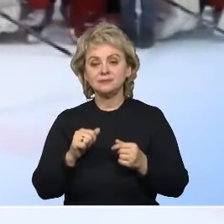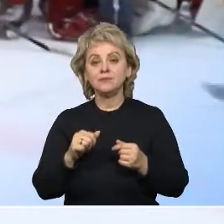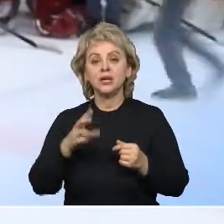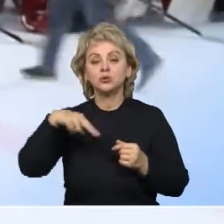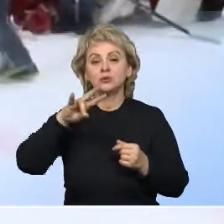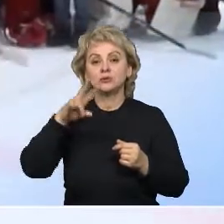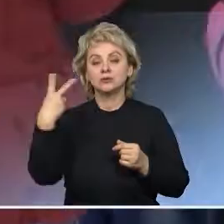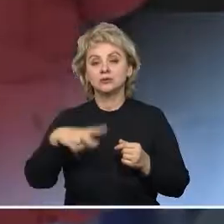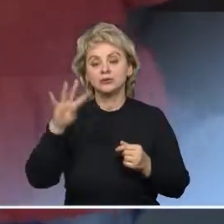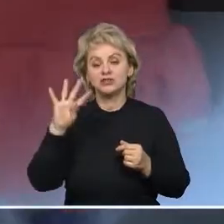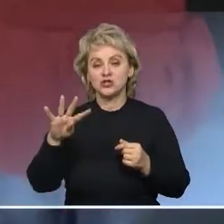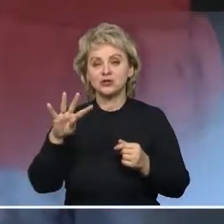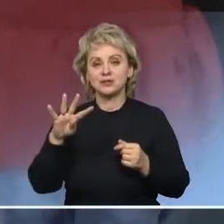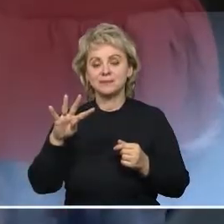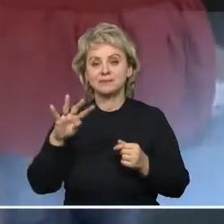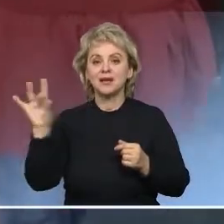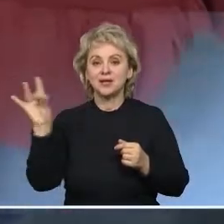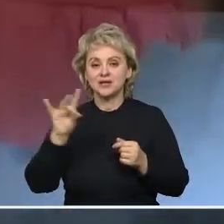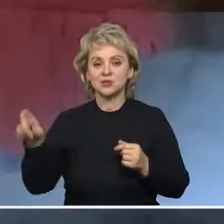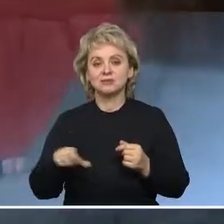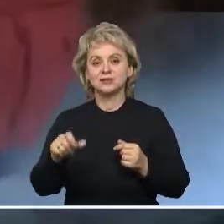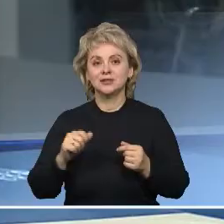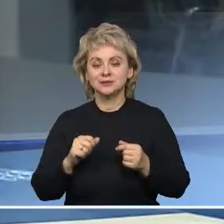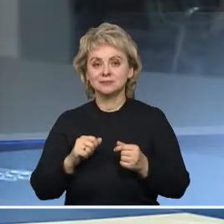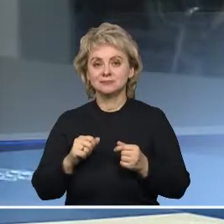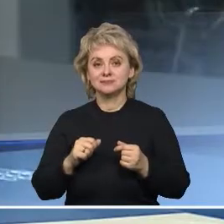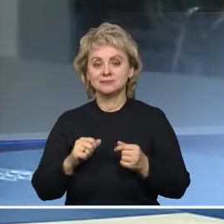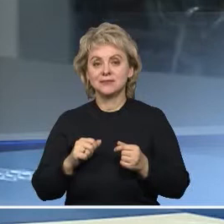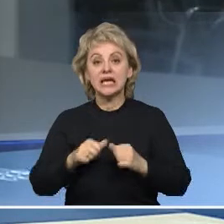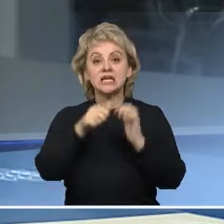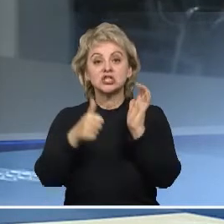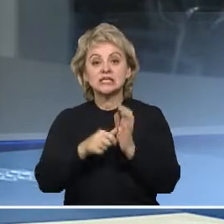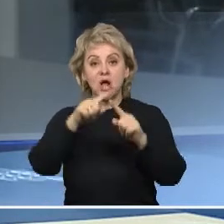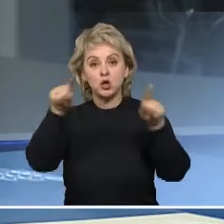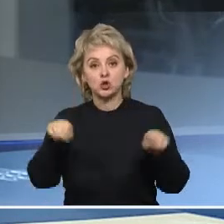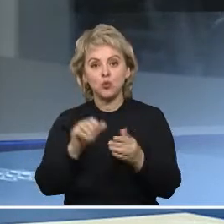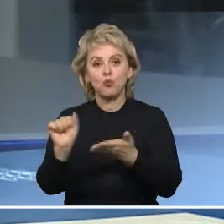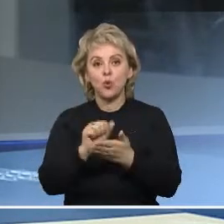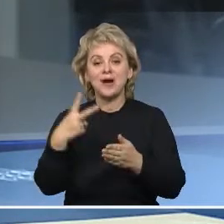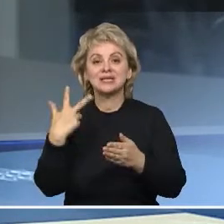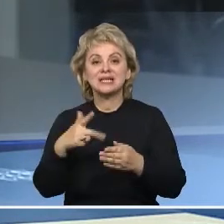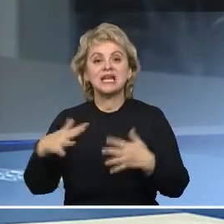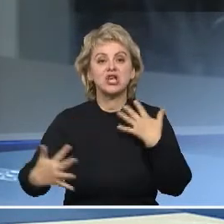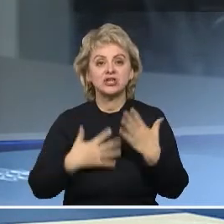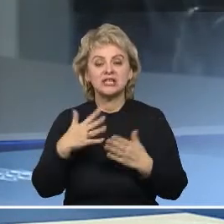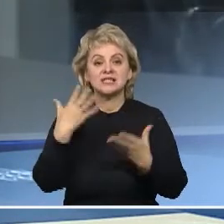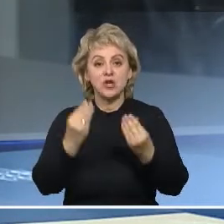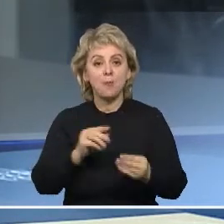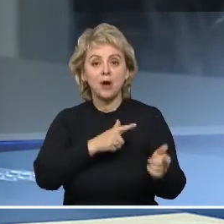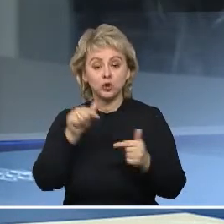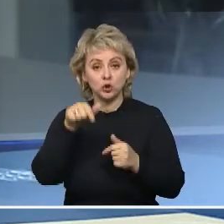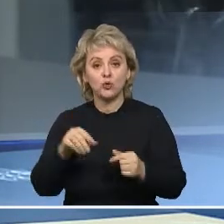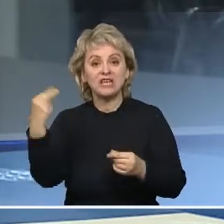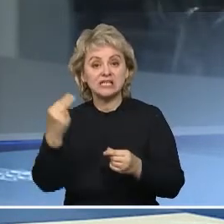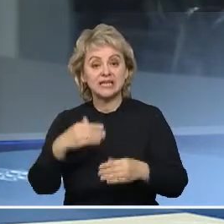Марина Черных, Тагир Фатахов, Дон-24, Ростов-на-Дону. 16 листов бумаги, 3 дня интенсивной подготовки